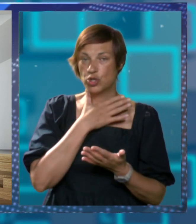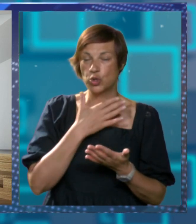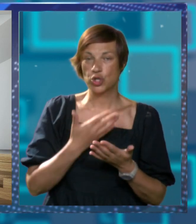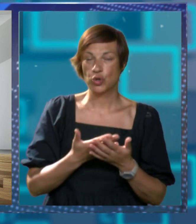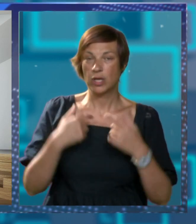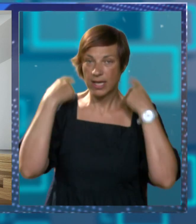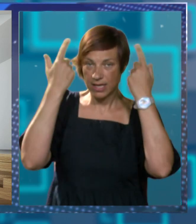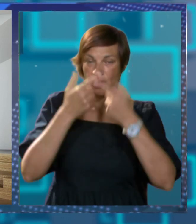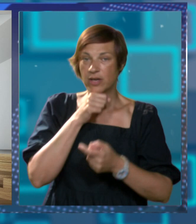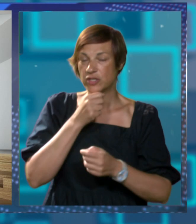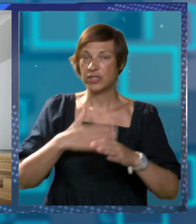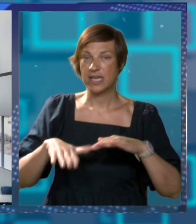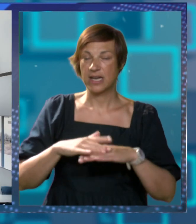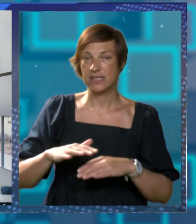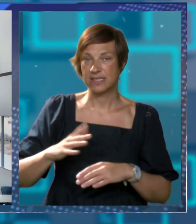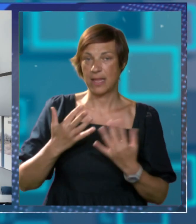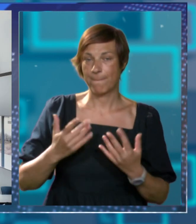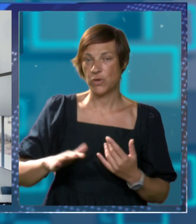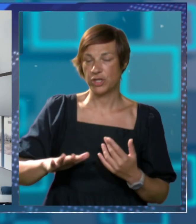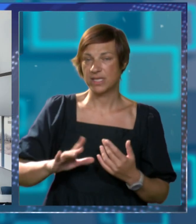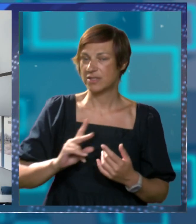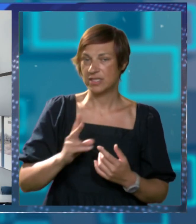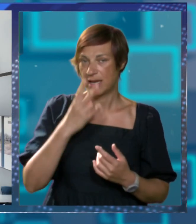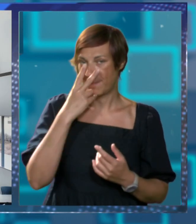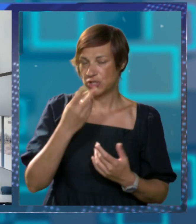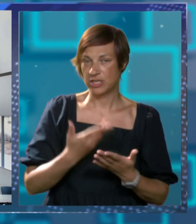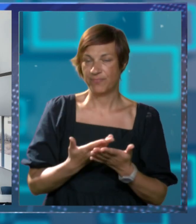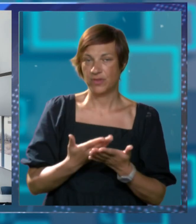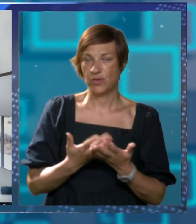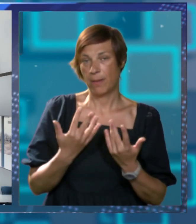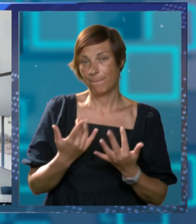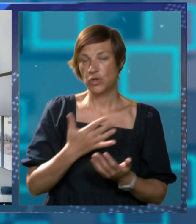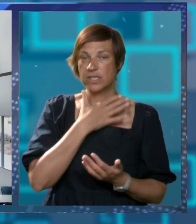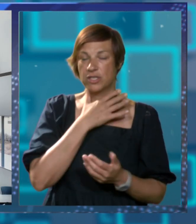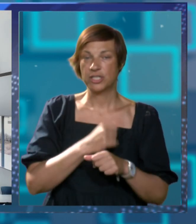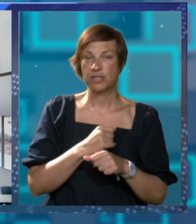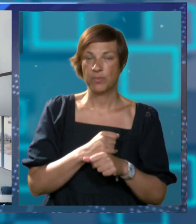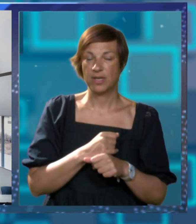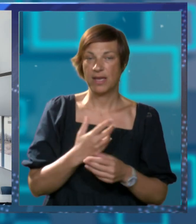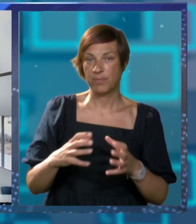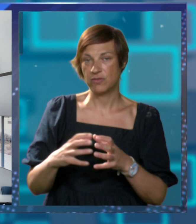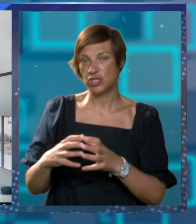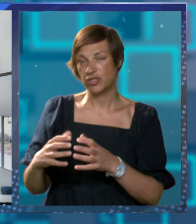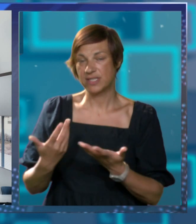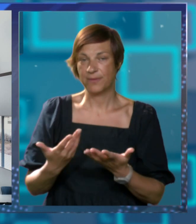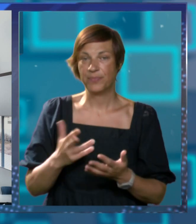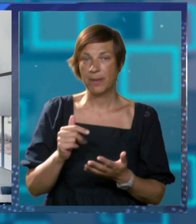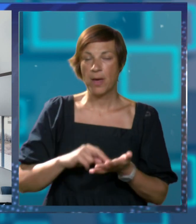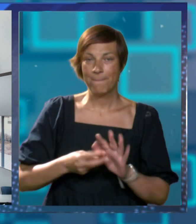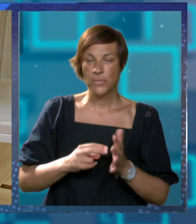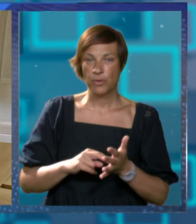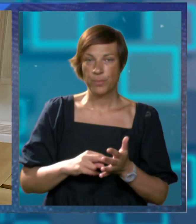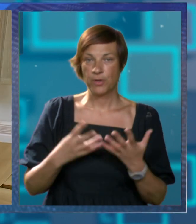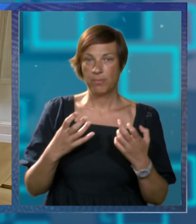škole gdje, i Konavle i Župa gdje raste broj djece i to se ne može promatrati na način, aha, to je prosječna škola, pa ćemo napraviti dvije učionice, to je to. Kad imamo